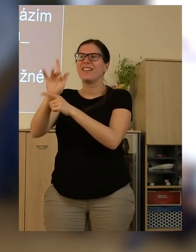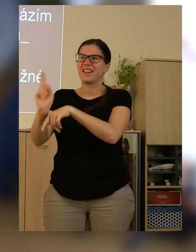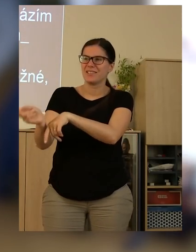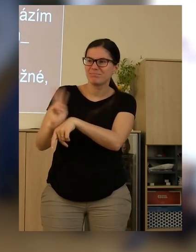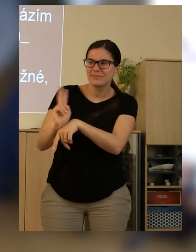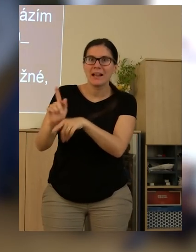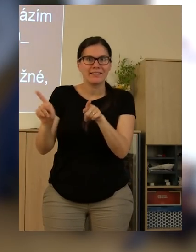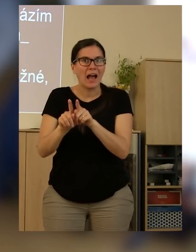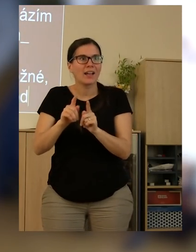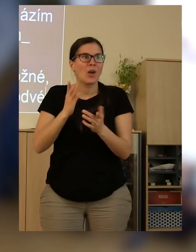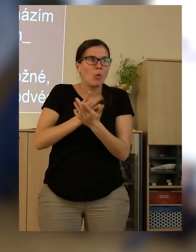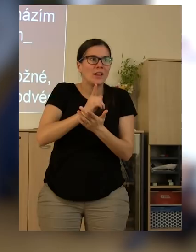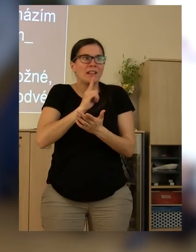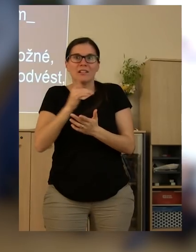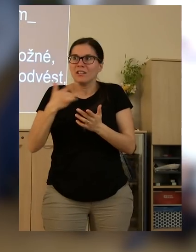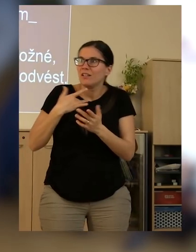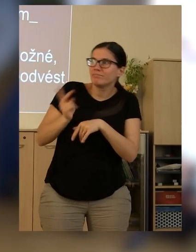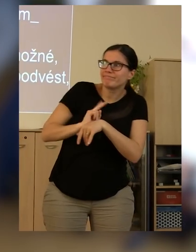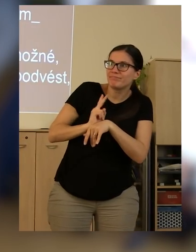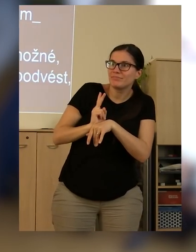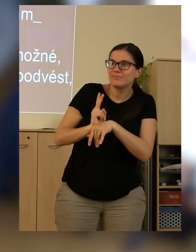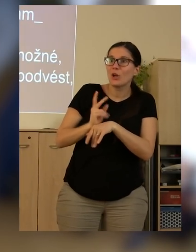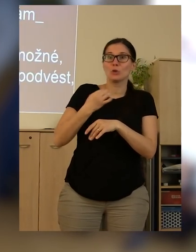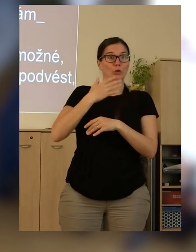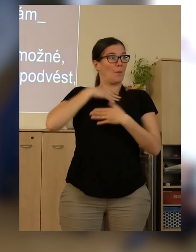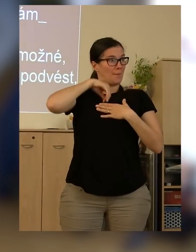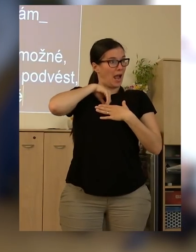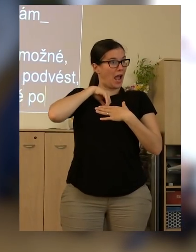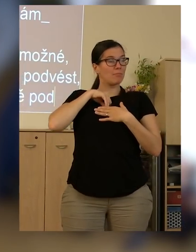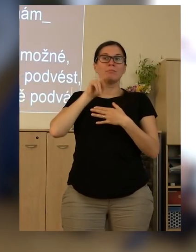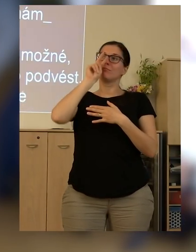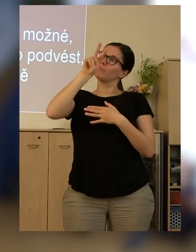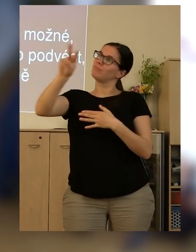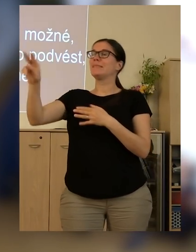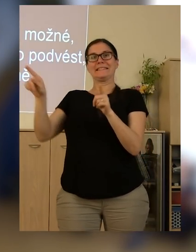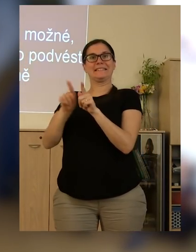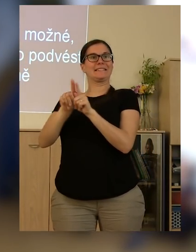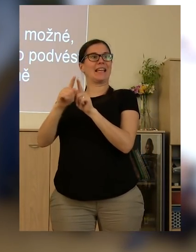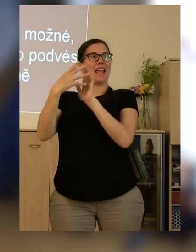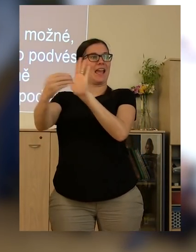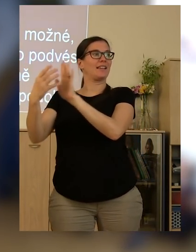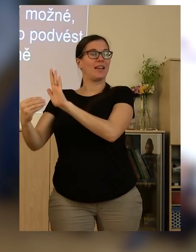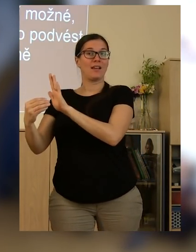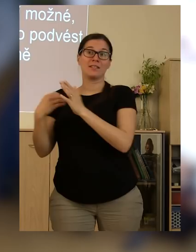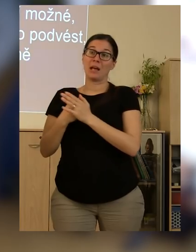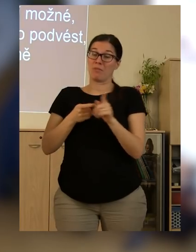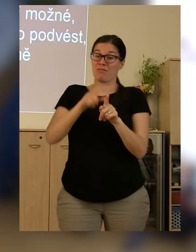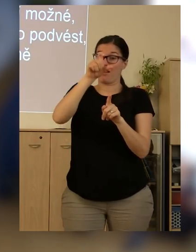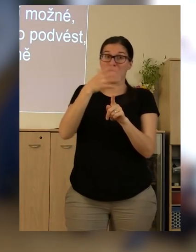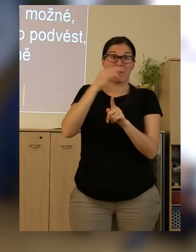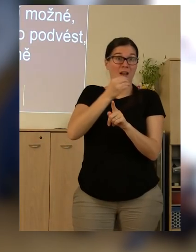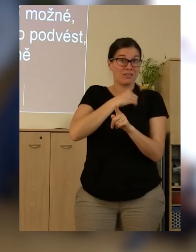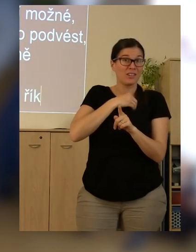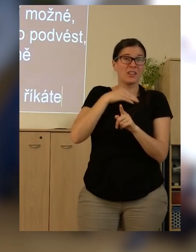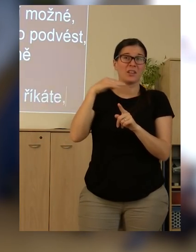kdo mě podvádí? Není toto vlastně jako pravděpodobnější? To znamená, že když vy říkáte, že váš manžel je kretén,